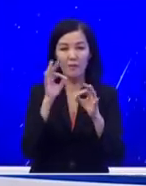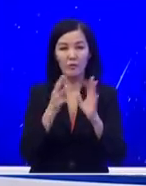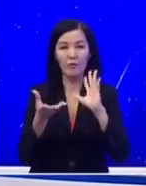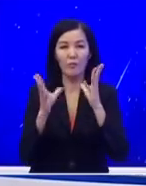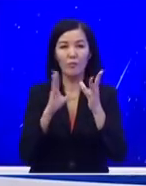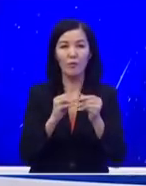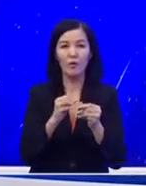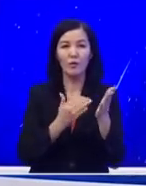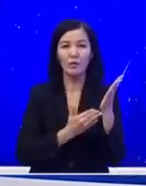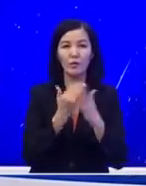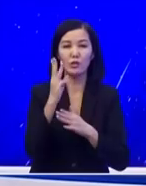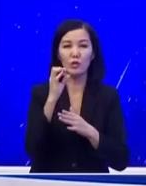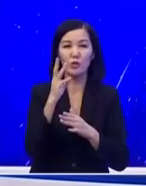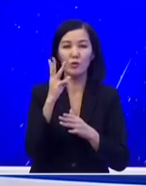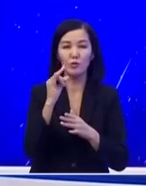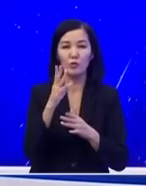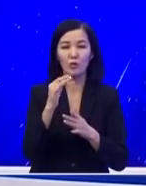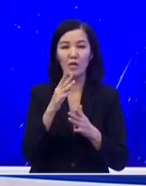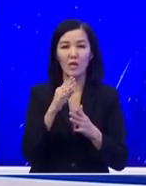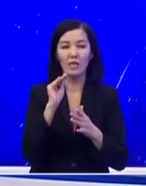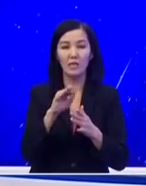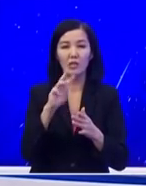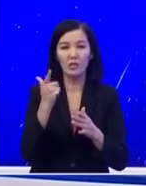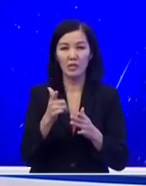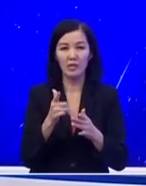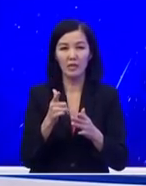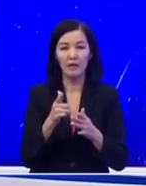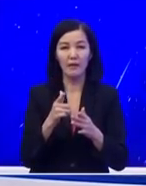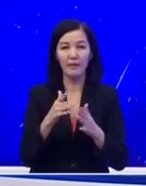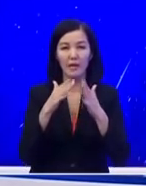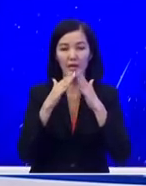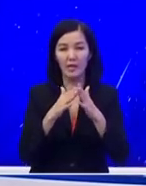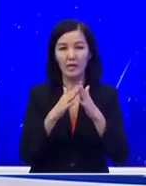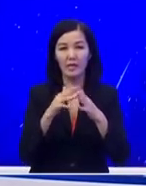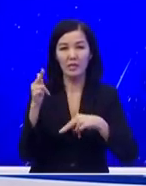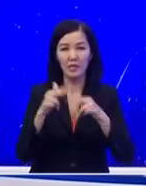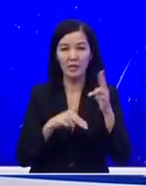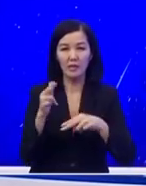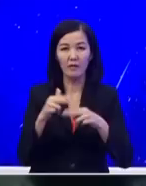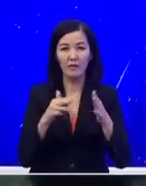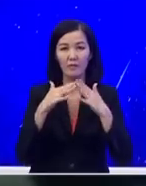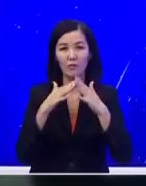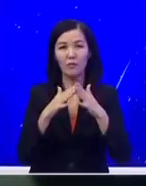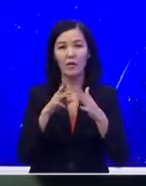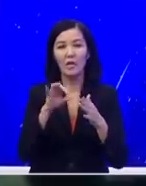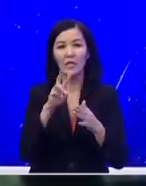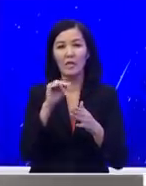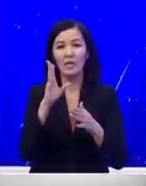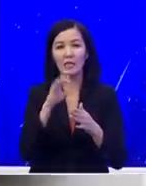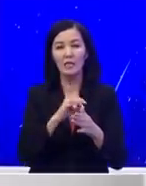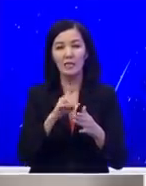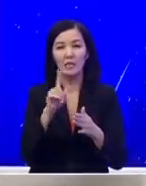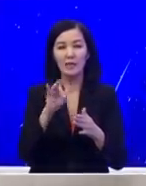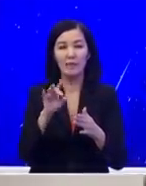миллионов тенге. Под подпольную нарколабораторию был приспособлен гараж и надворные постройки во дворе дома в Теректинском районе